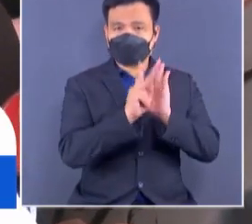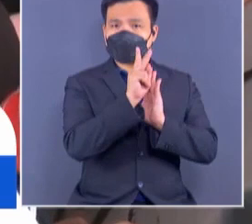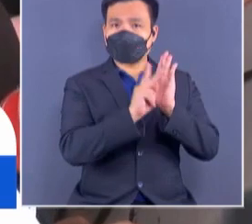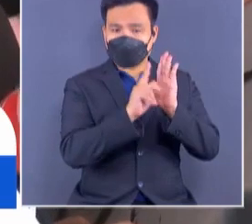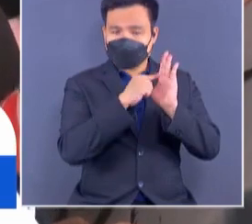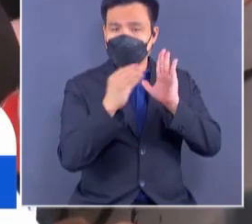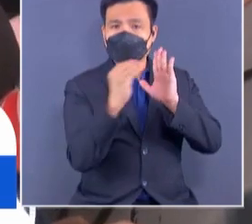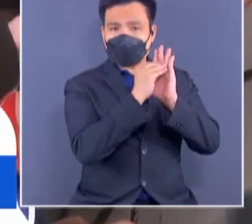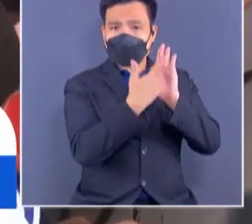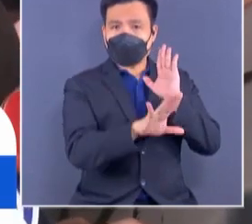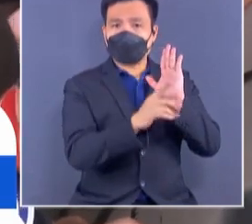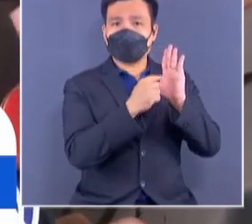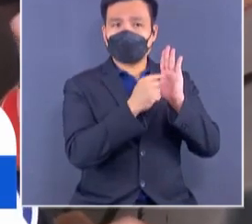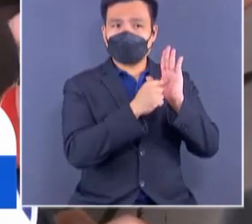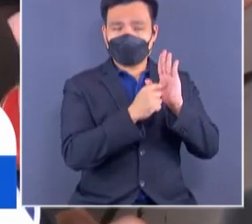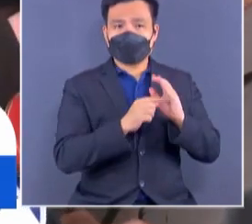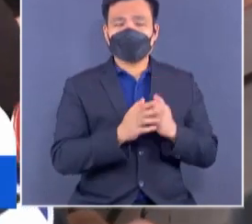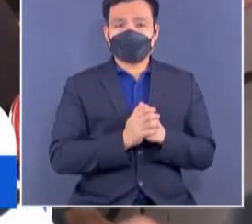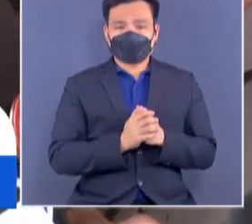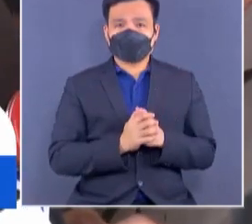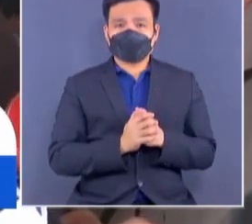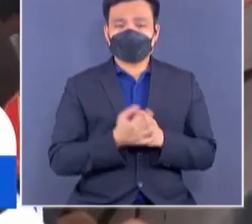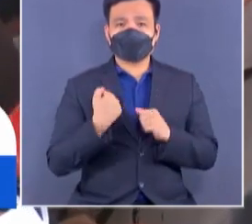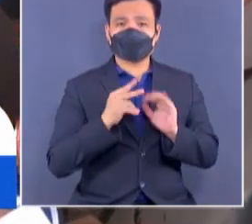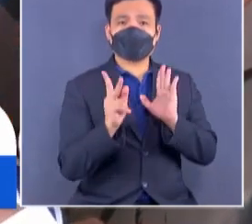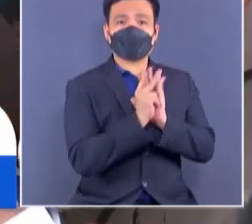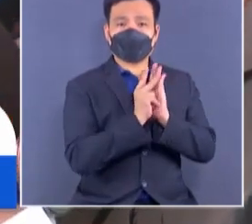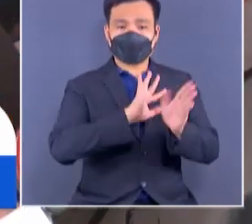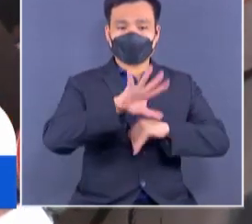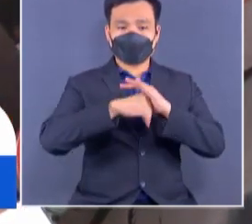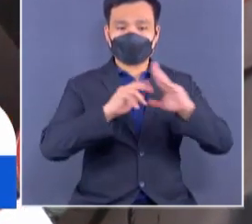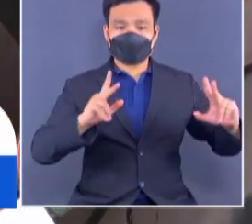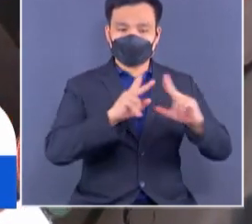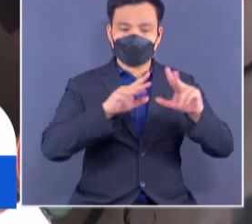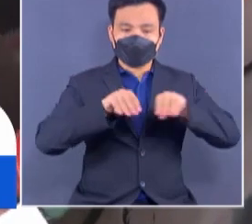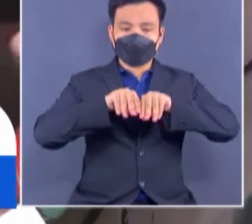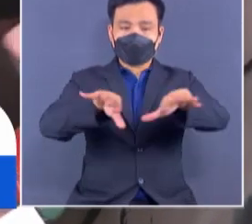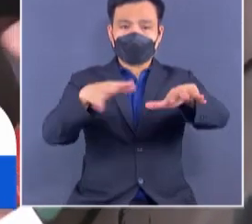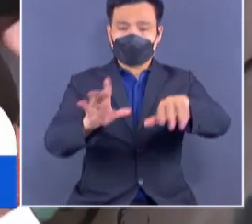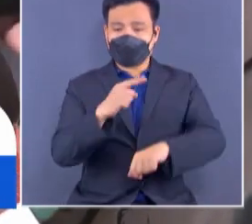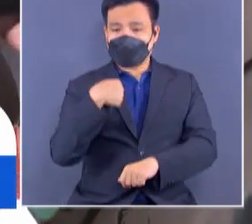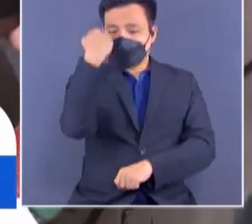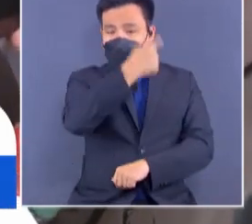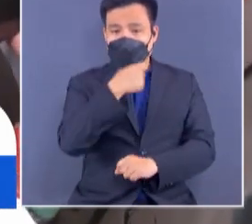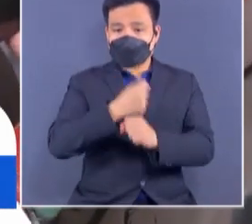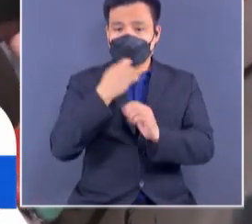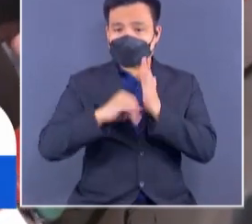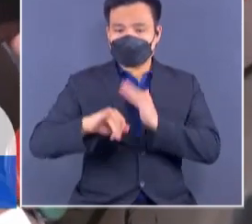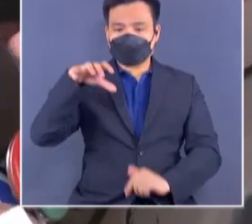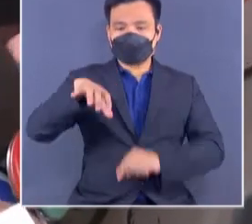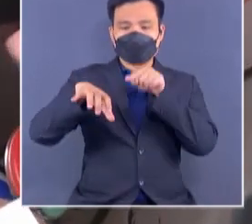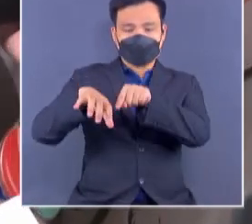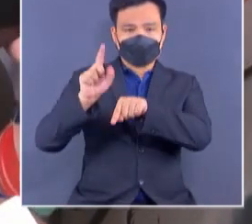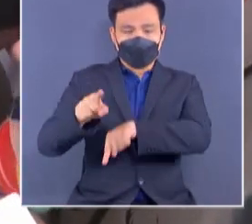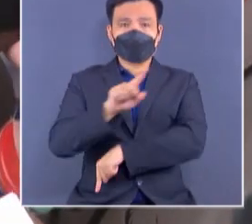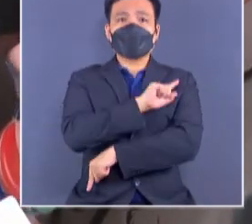มีทุกกระทรวงกระบวงกรมออกมาแต่ถ้าใครทำผิดกฎหมายก็จะมีหน่วยงานที่ต้องรับผิดชอบ